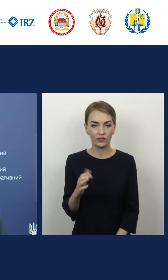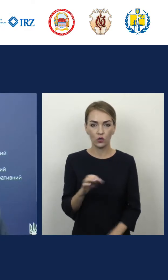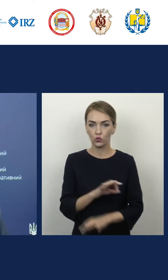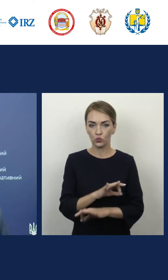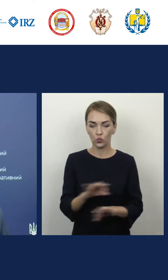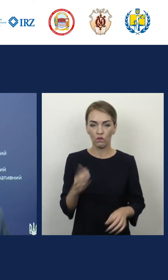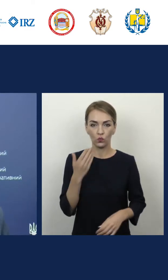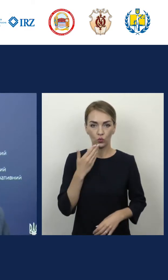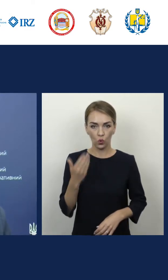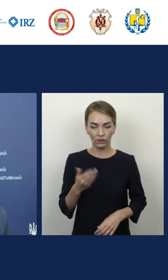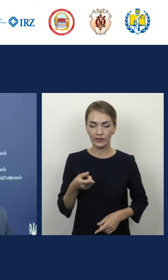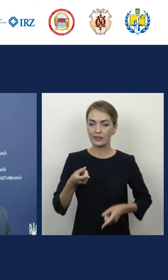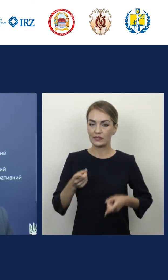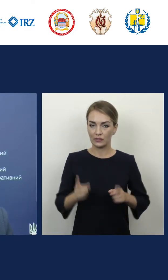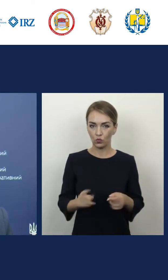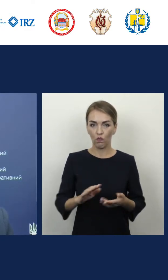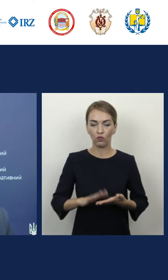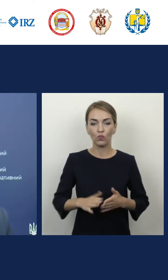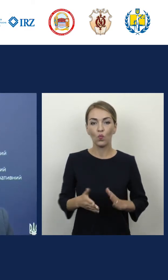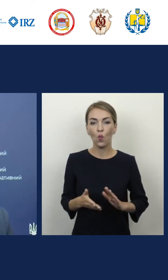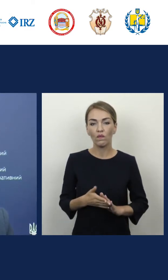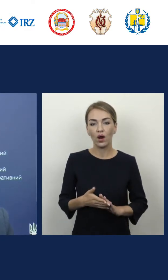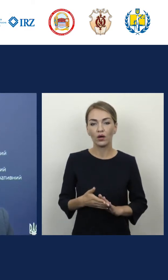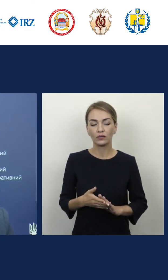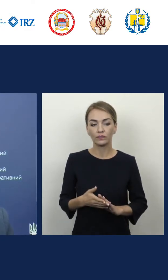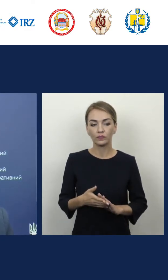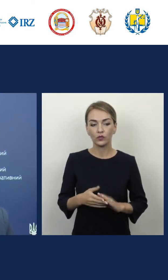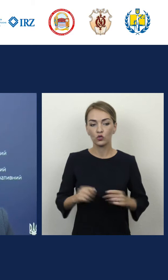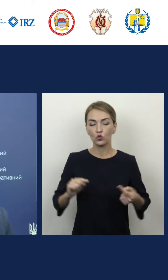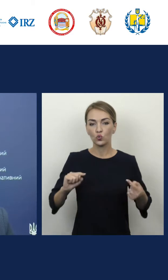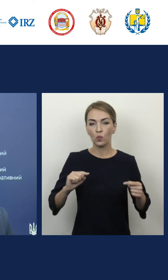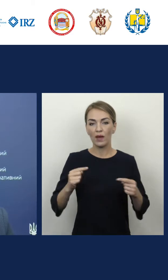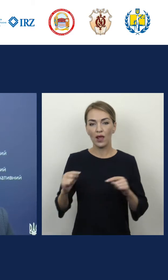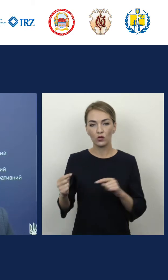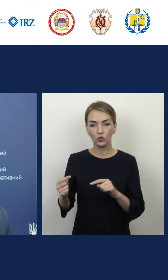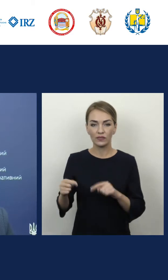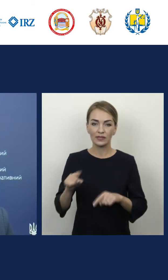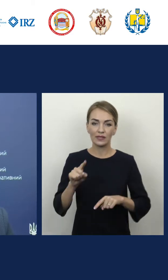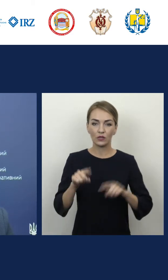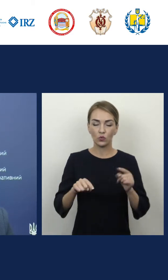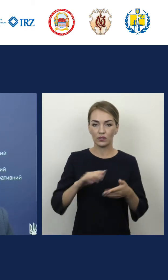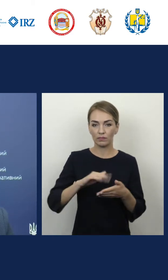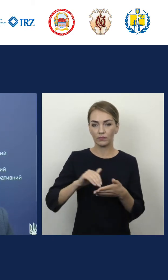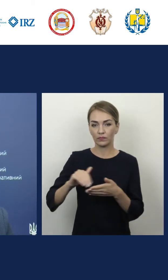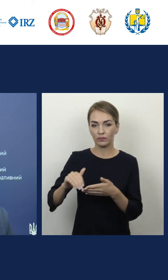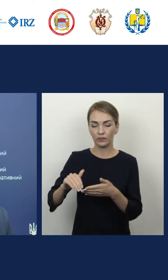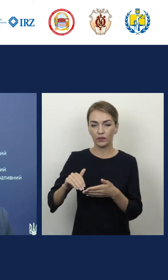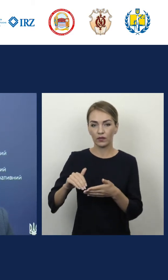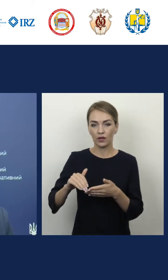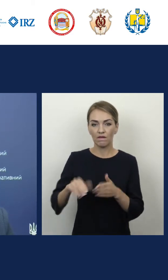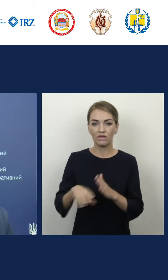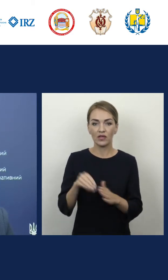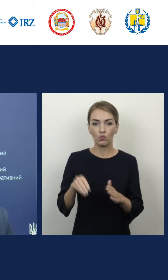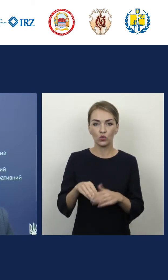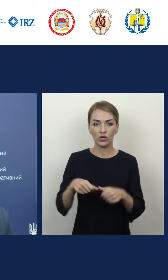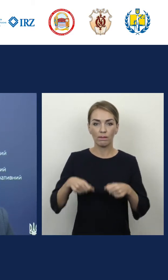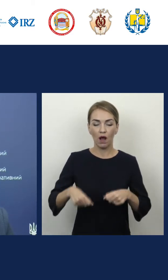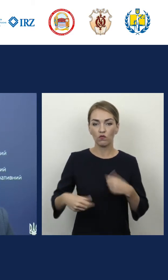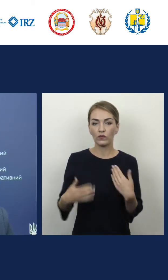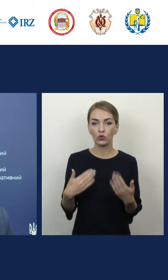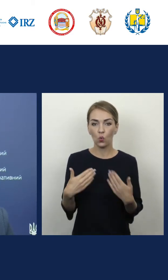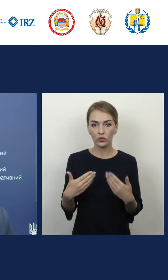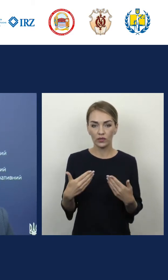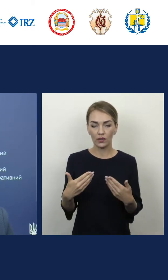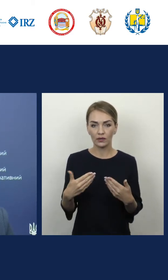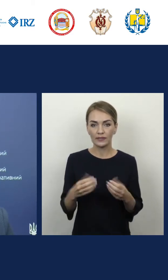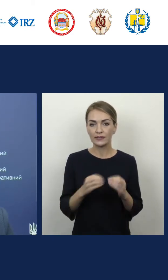доповідь. Дійсно, в умовах суперечливості. Thank you very much for interesting presentation.